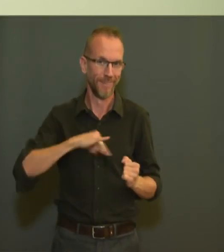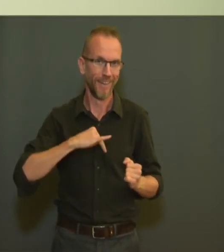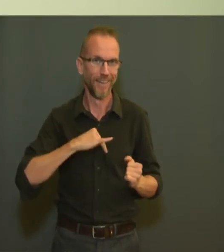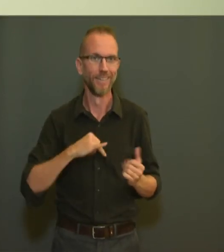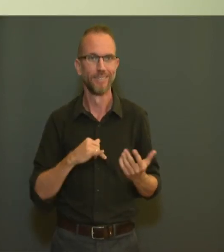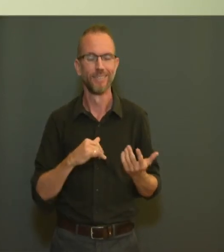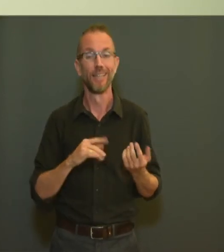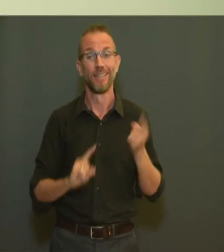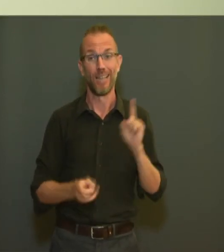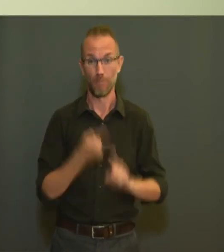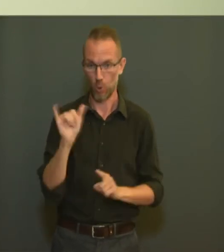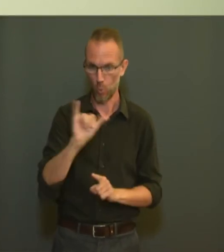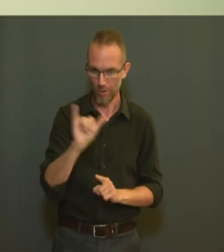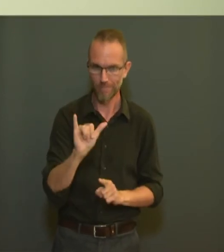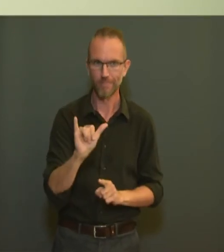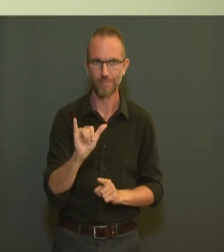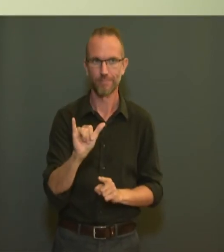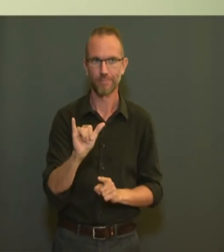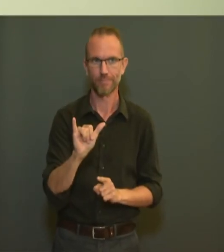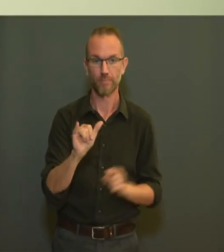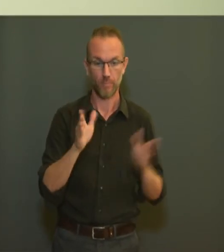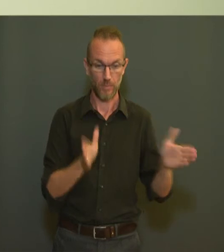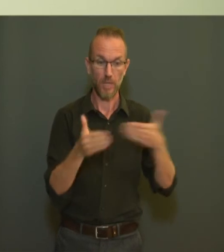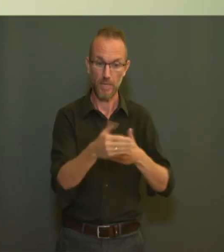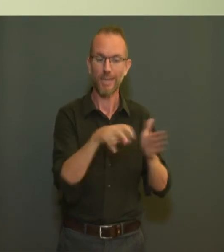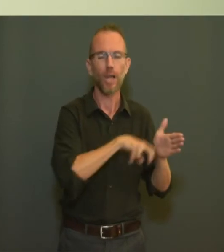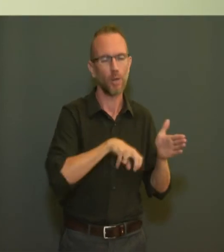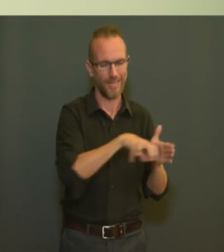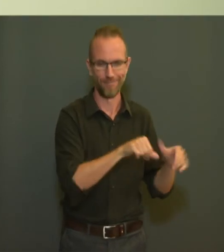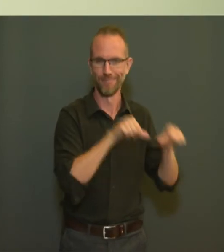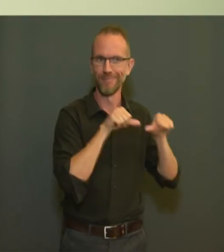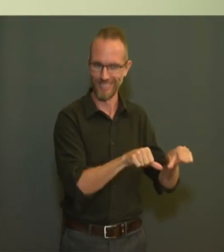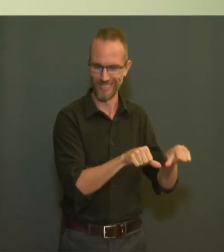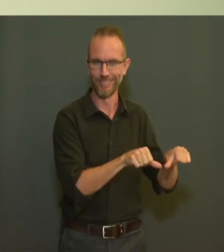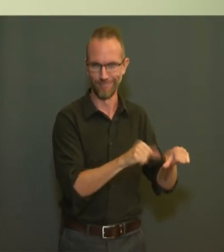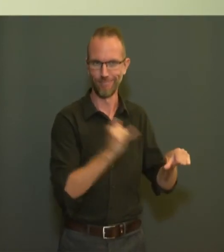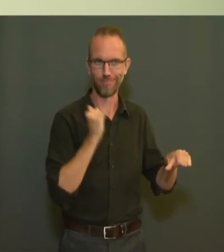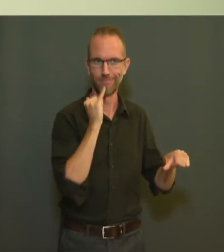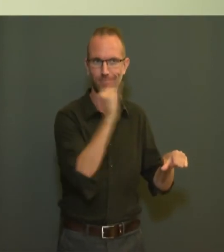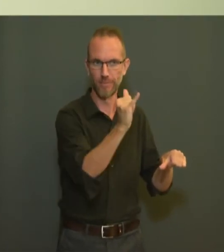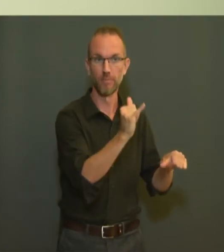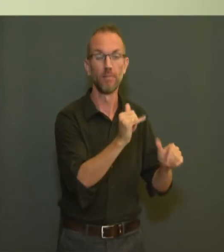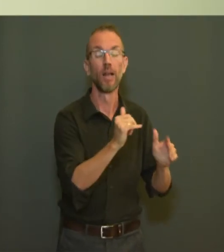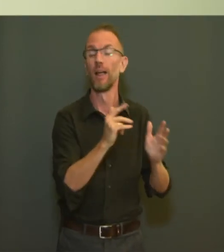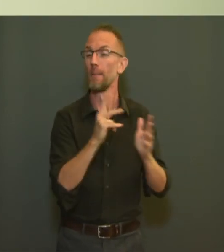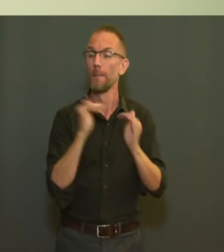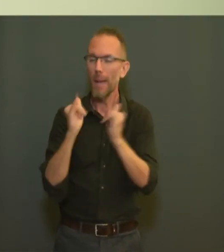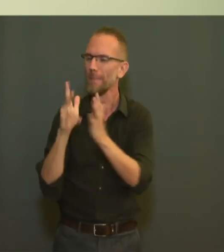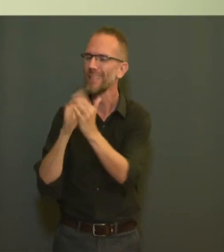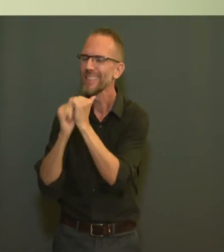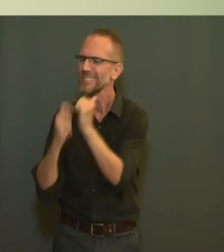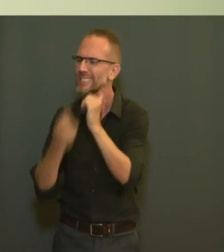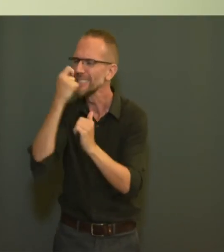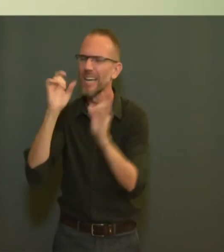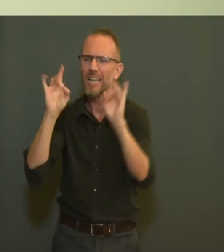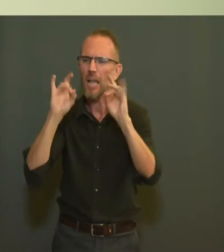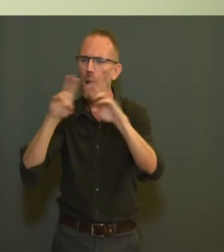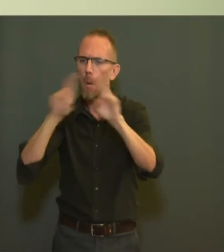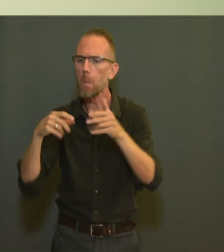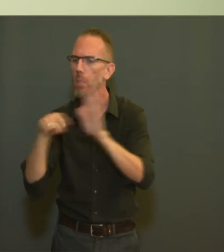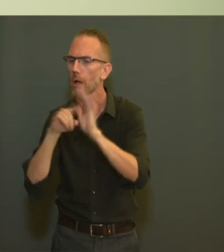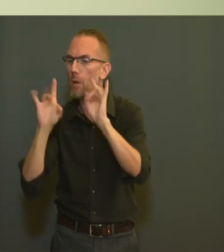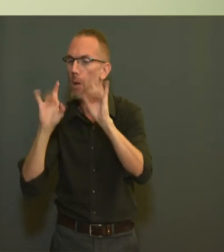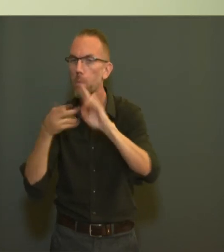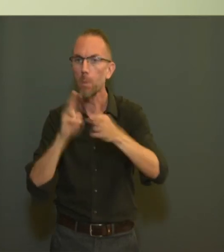de dire qu'il faut rester en quarantaine, même si ce premier test est négatif, de manière à éviter une transmission